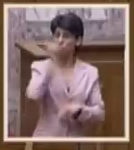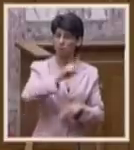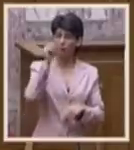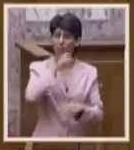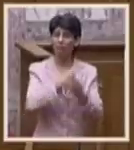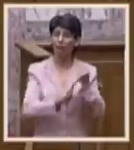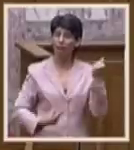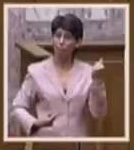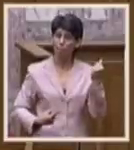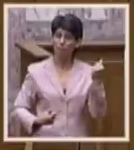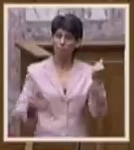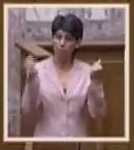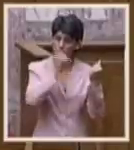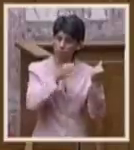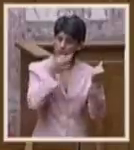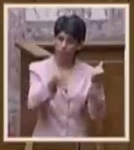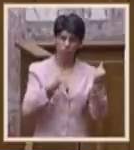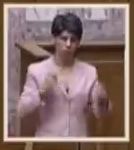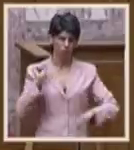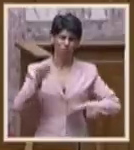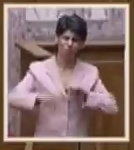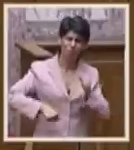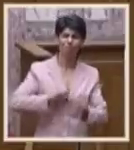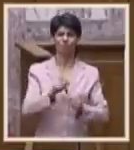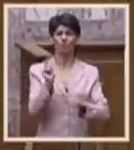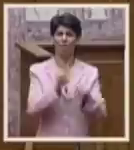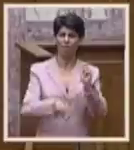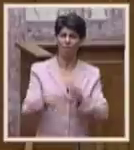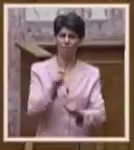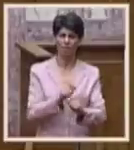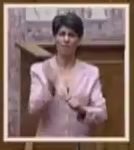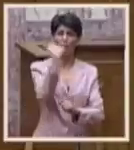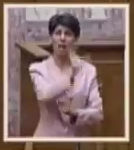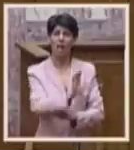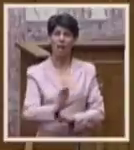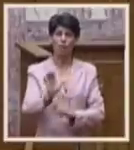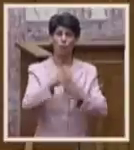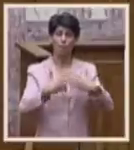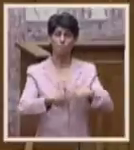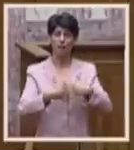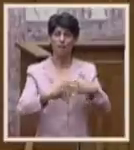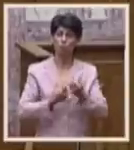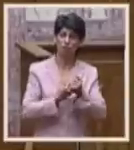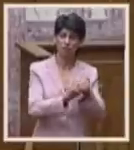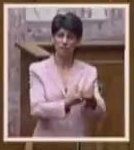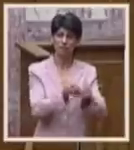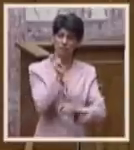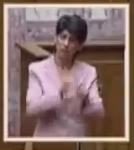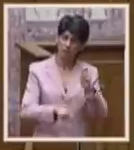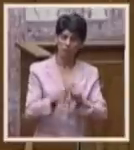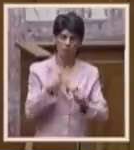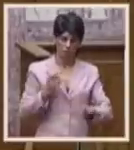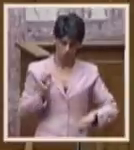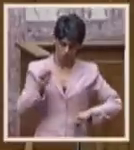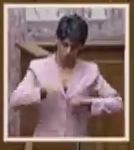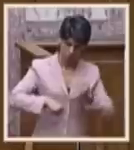έλλειμμά μας. Έδωσα μάχη για να στηθεί εκμηδενός ένας ευρωπαϊκός μηχανισμός στήριξης. Τη μάχη